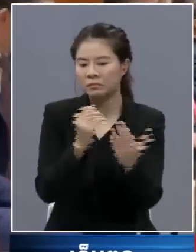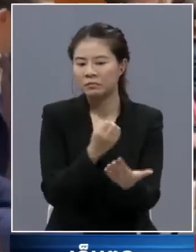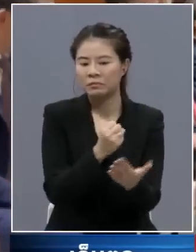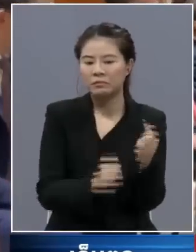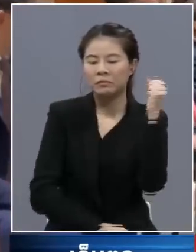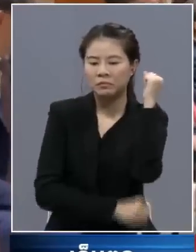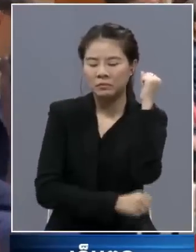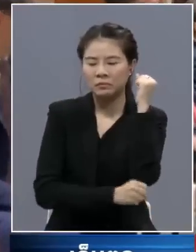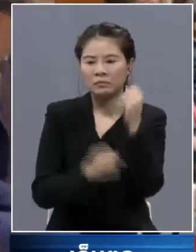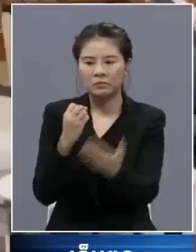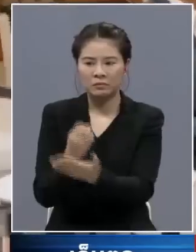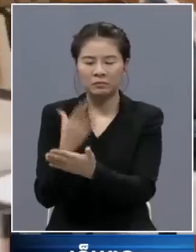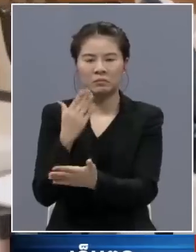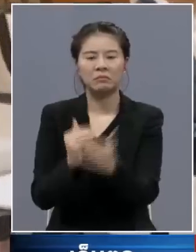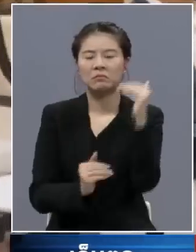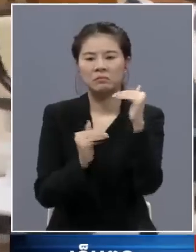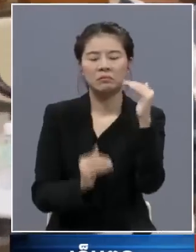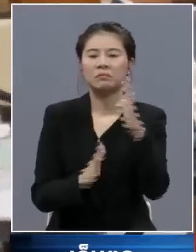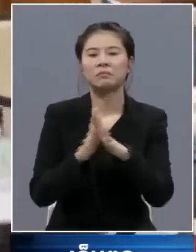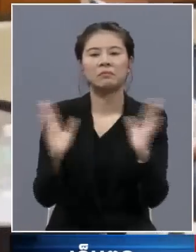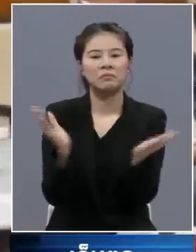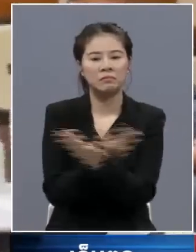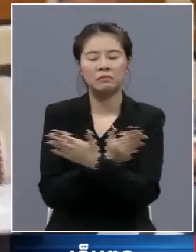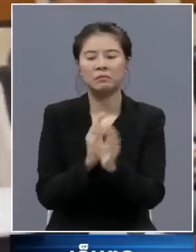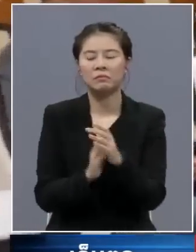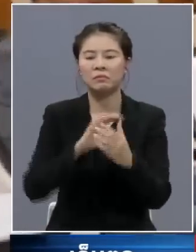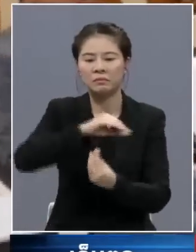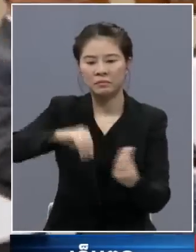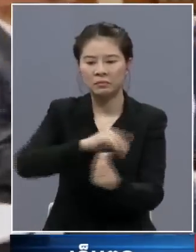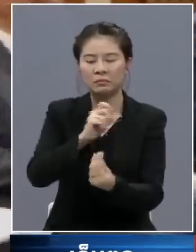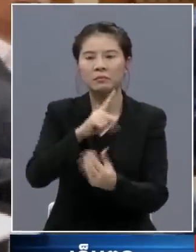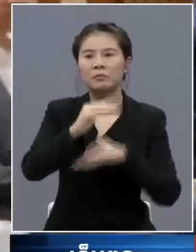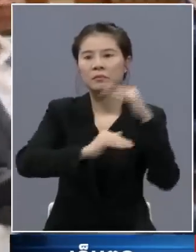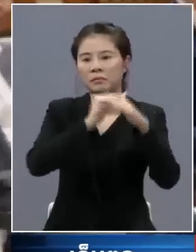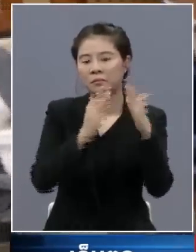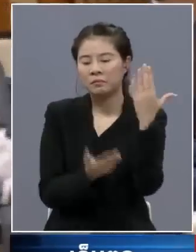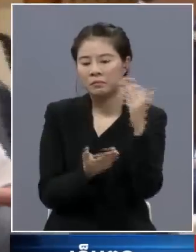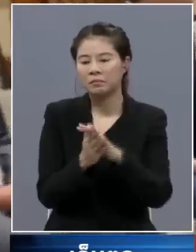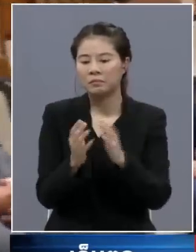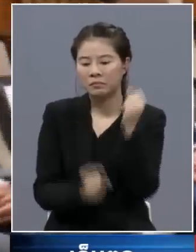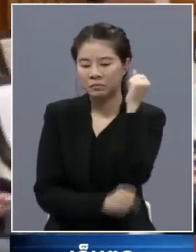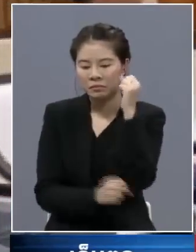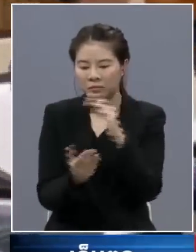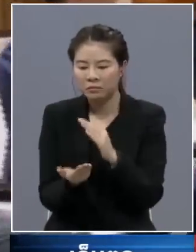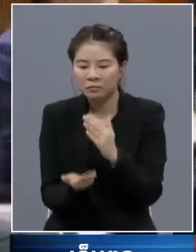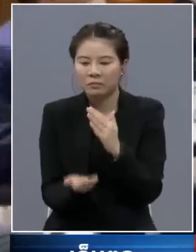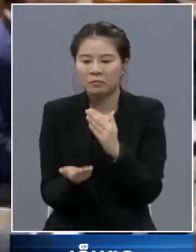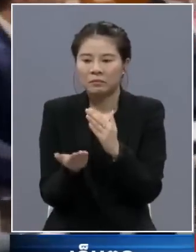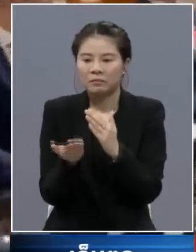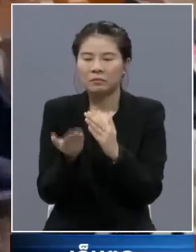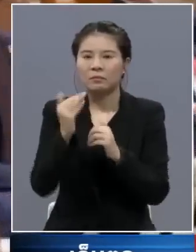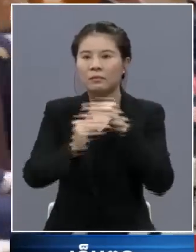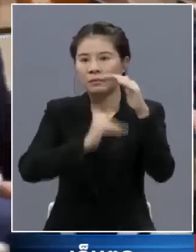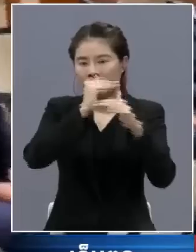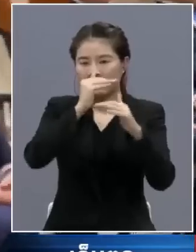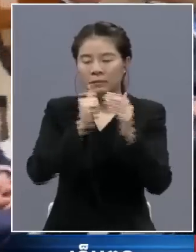จหรือว่านักลงทุนฟังอยู่ก็จะเห็นภาพว่าเมื่อธุรกิจของประเทศเติบโตจากล่างขึ้นบนไม่ใช่แข็งแรงแค่หัวก็จะทำให้เกิดเศรษ